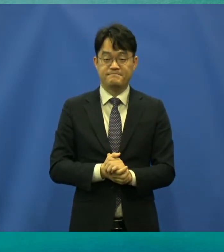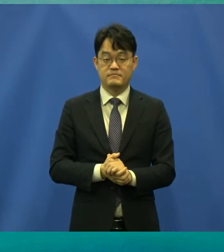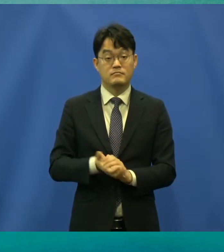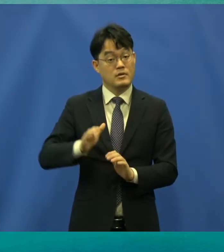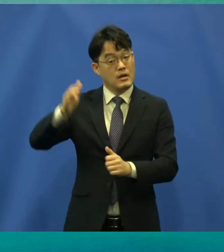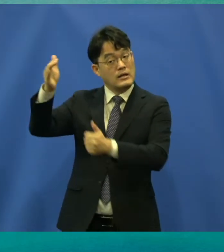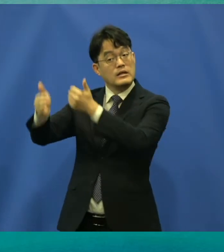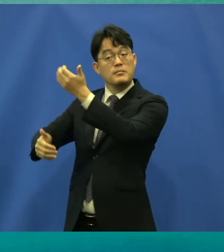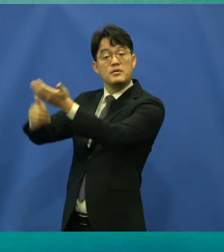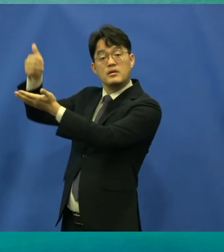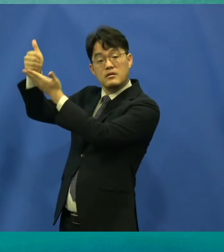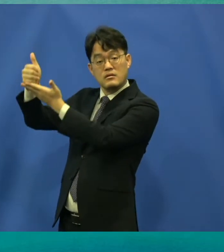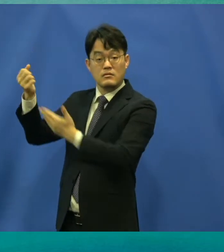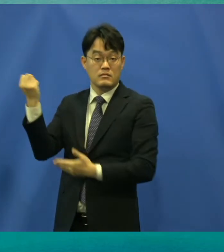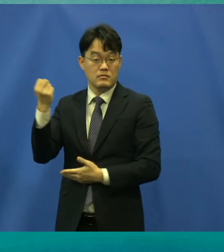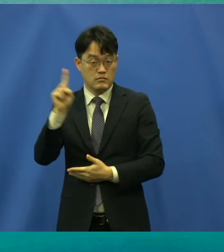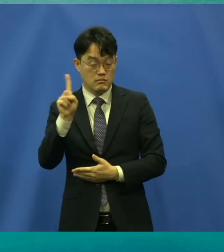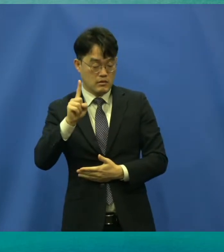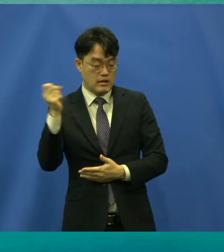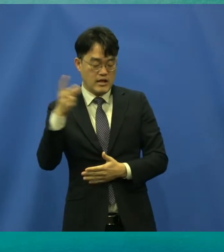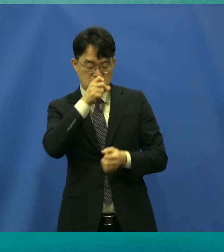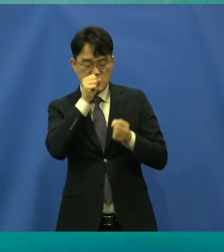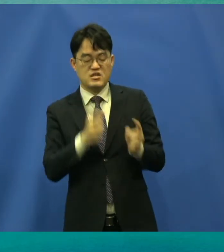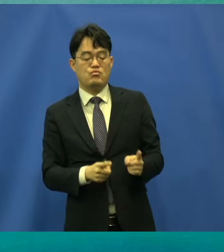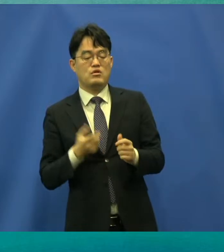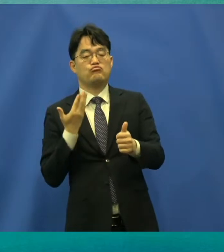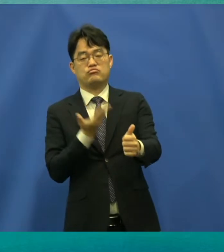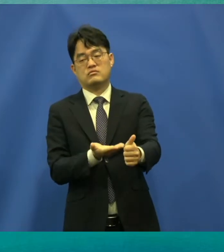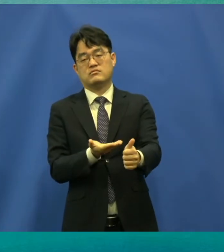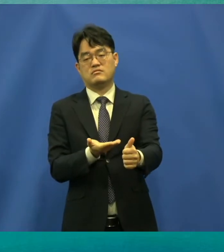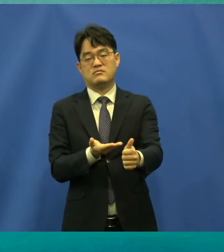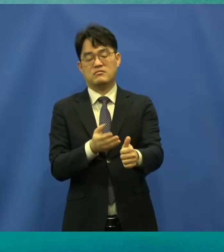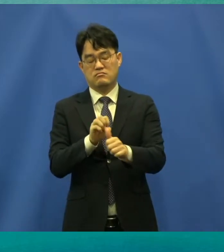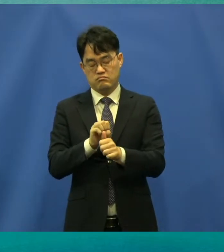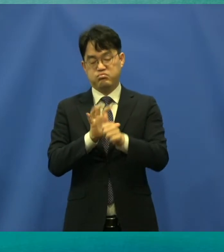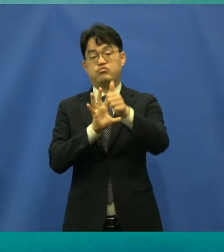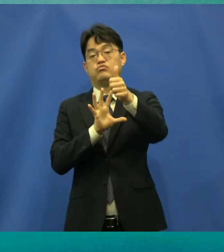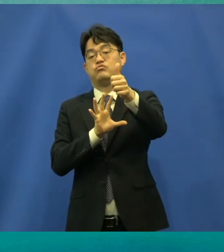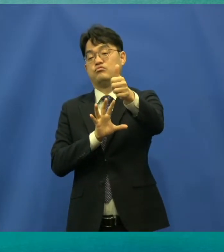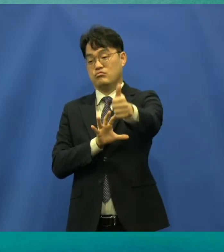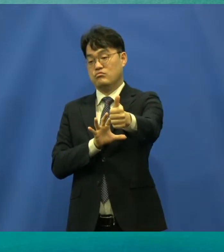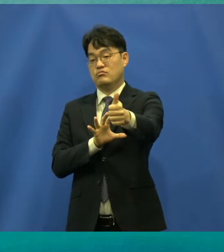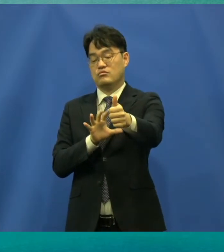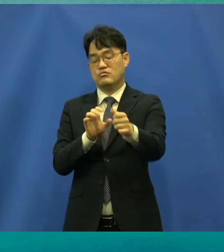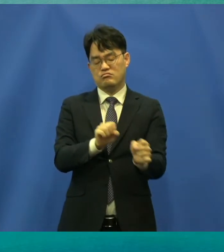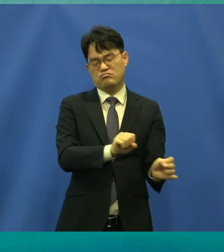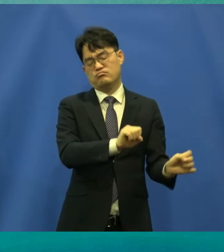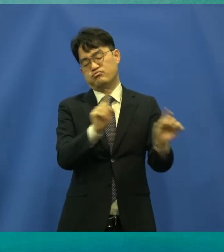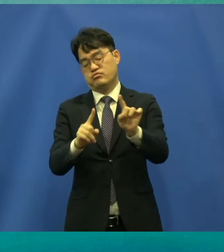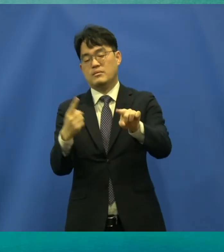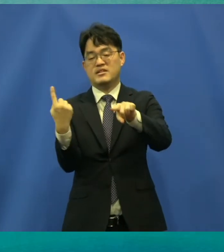하나님이 그를 살려주셨습니다. 자, 이 하나님의